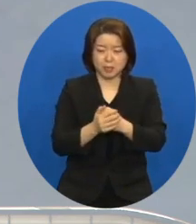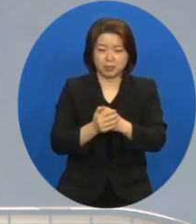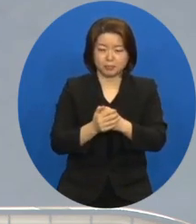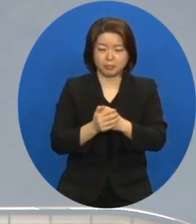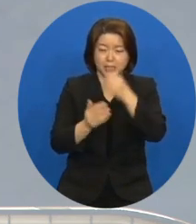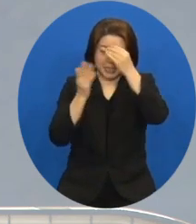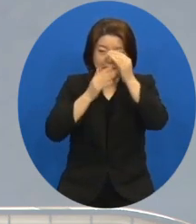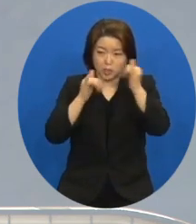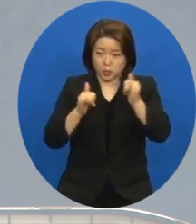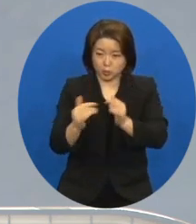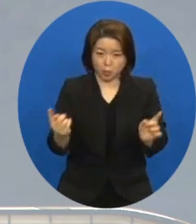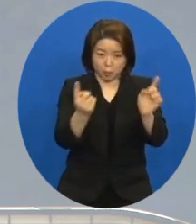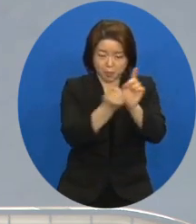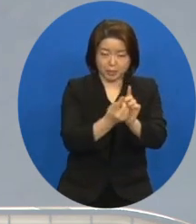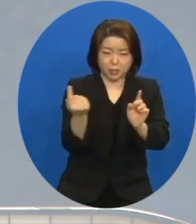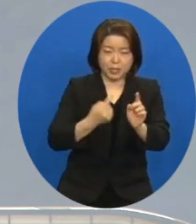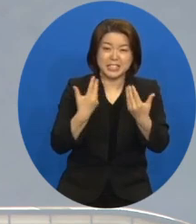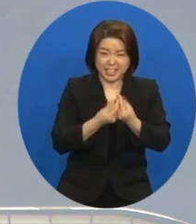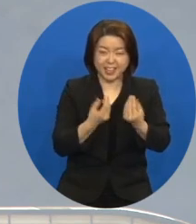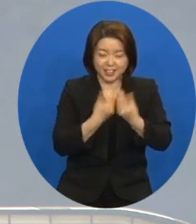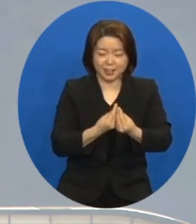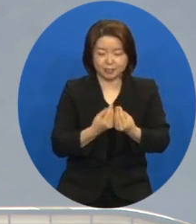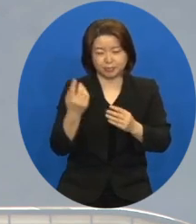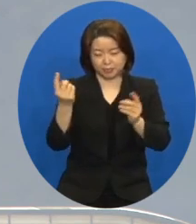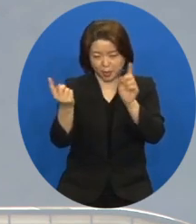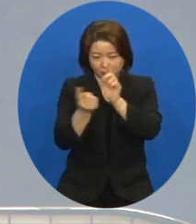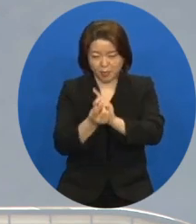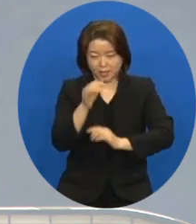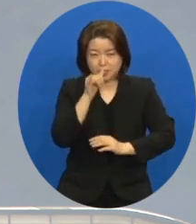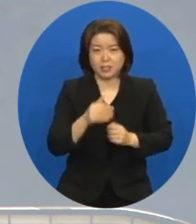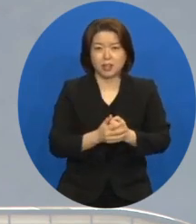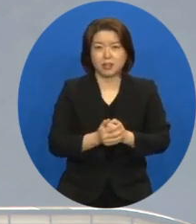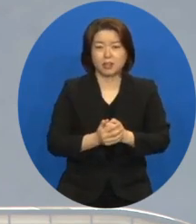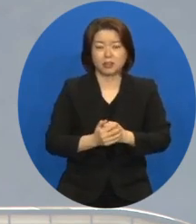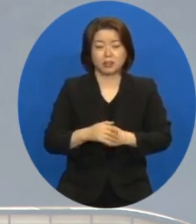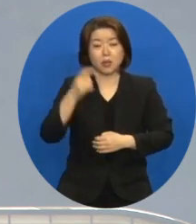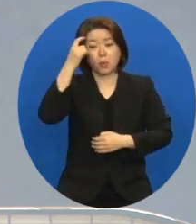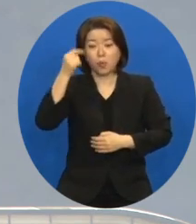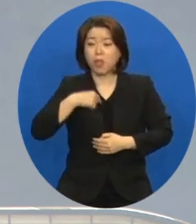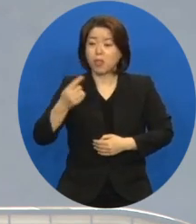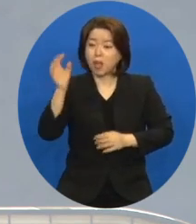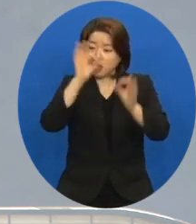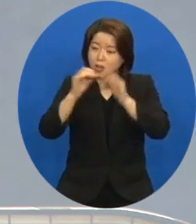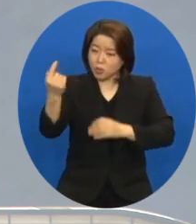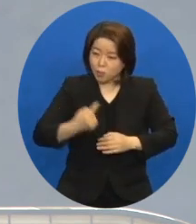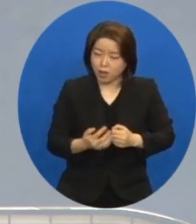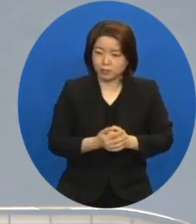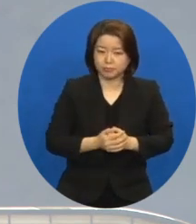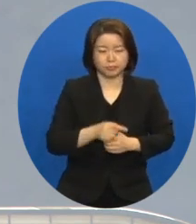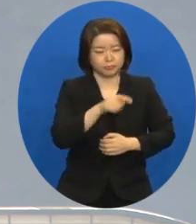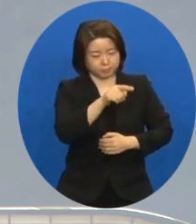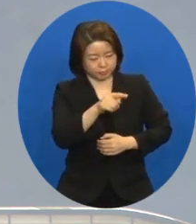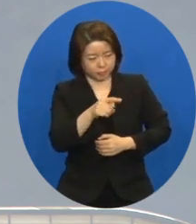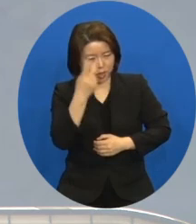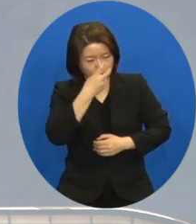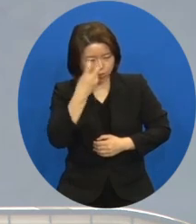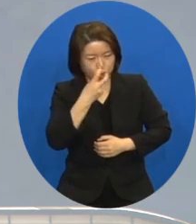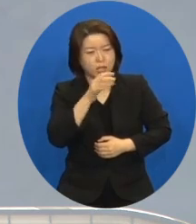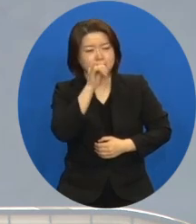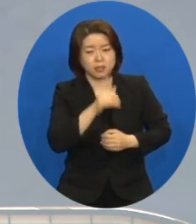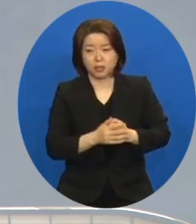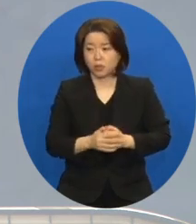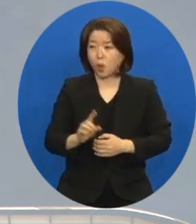찾아왔다고 합시다. 예를 들면, 아니 왜 나를 찾아왔습니까? 조사할 게 있어서 왔습니다. 뭘